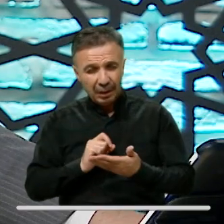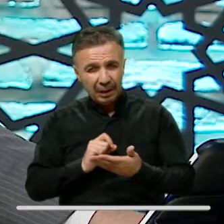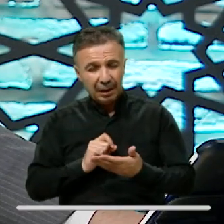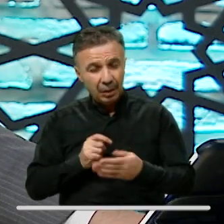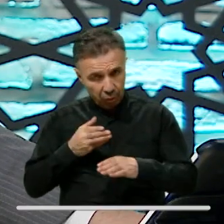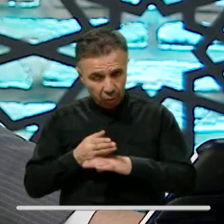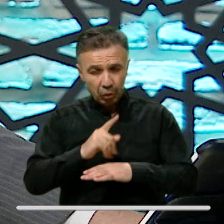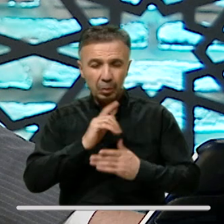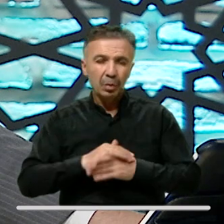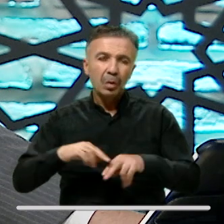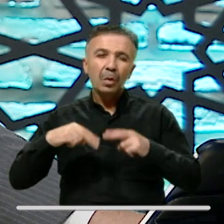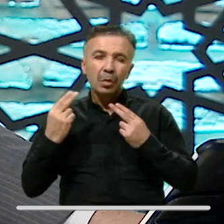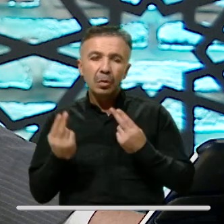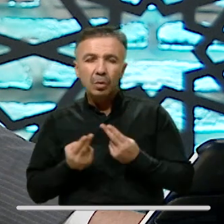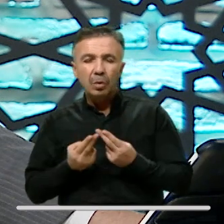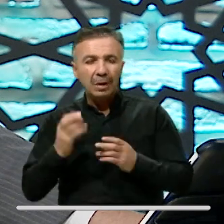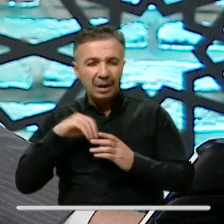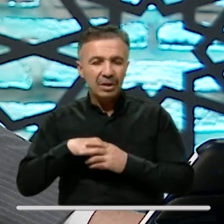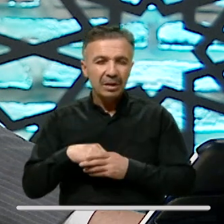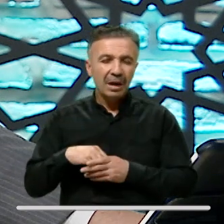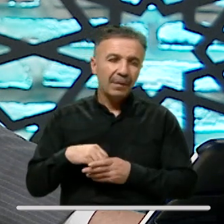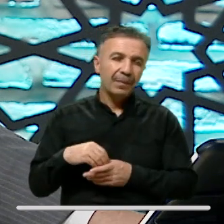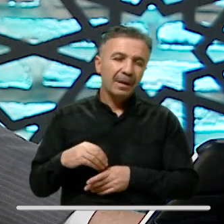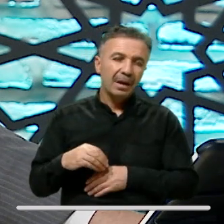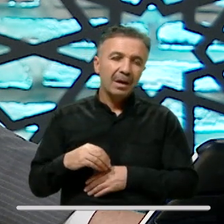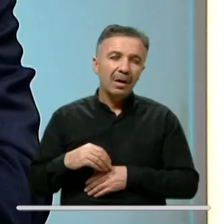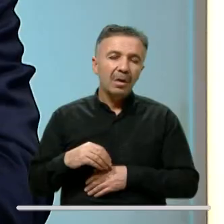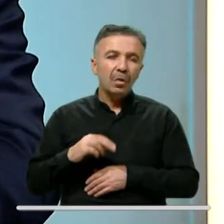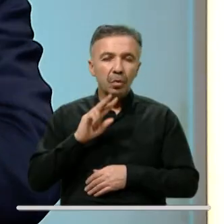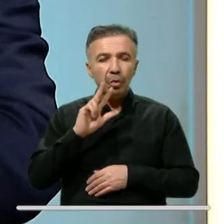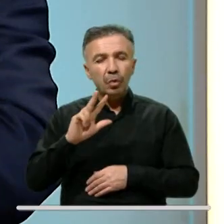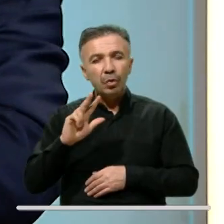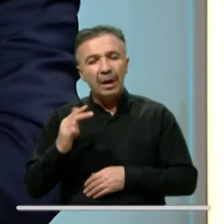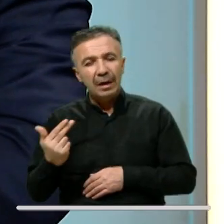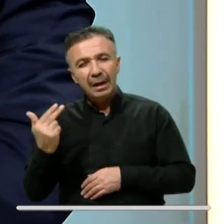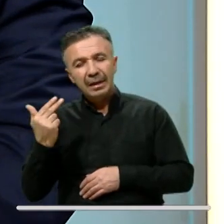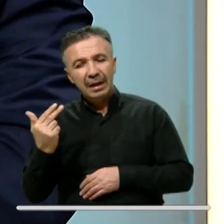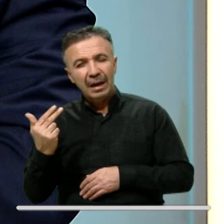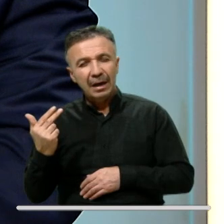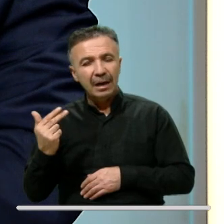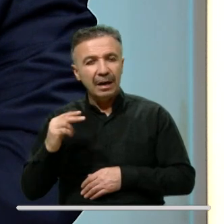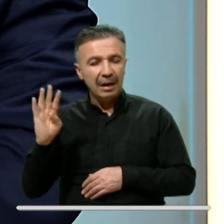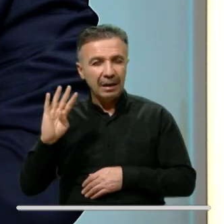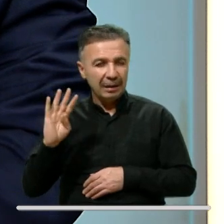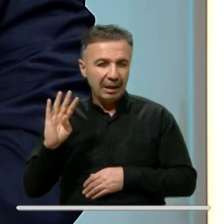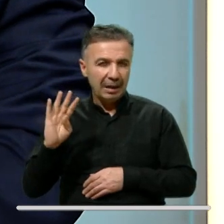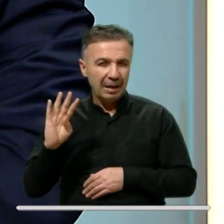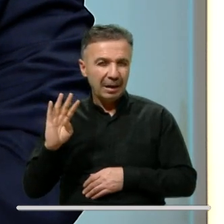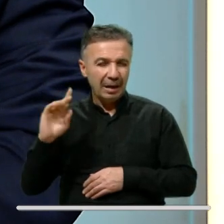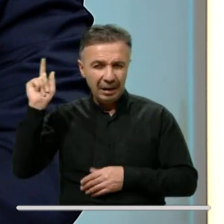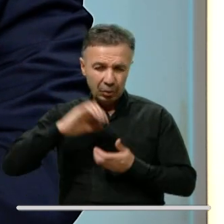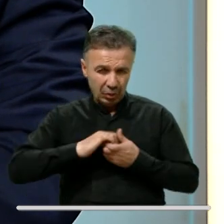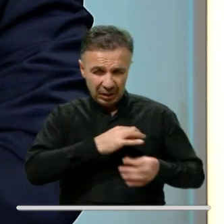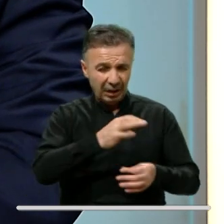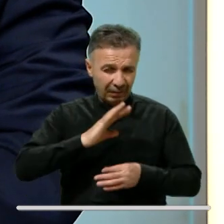misiniz demiş. Dünyada üçler, yediler, kırklar ve beş yüzler var mıdır? Tabii ki bunların ilmi